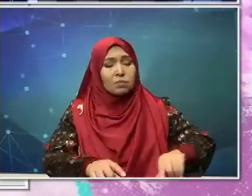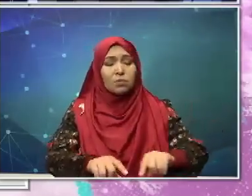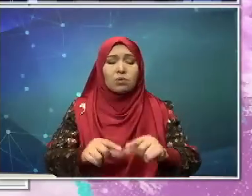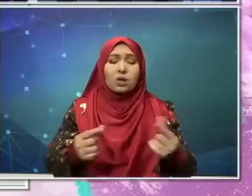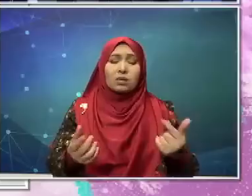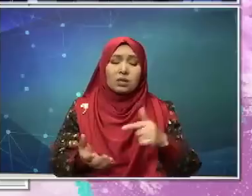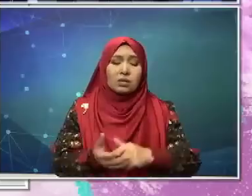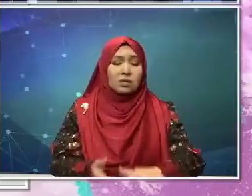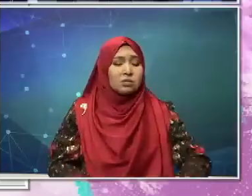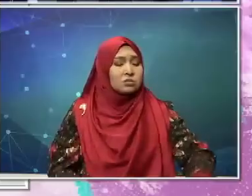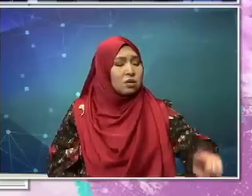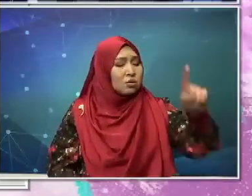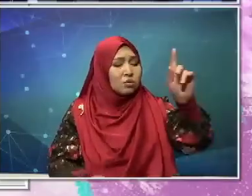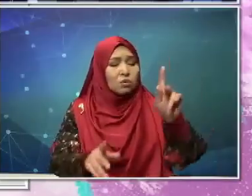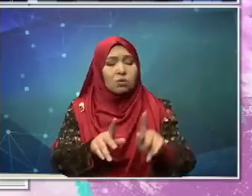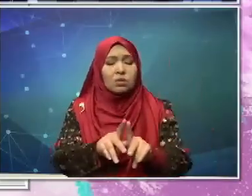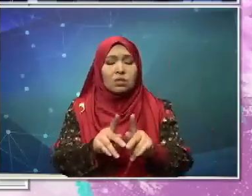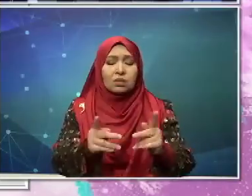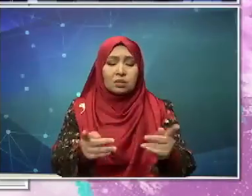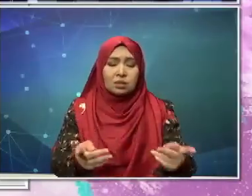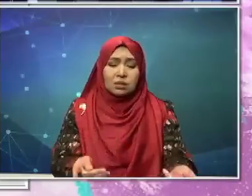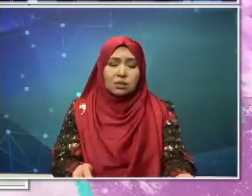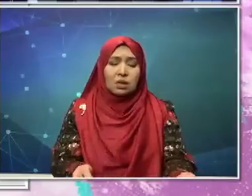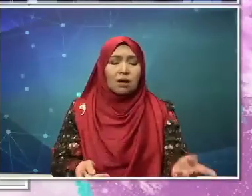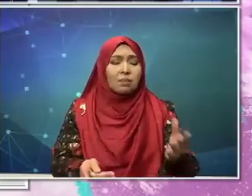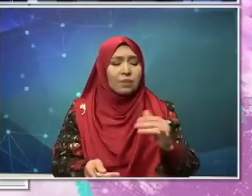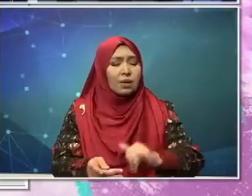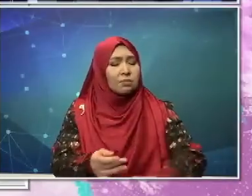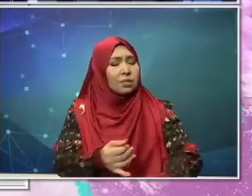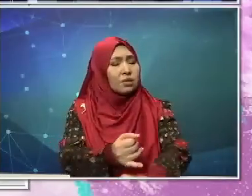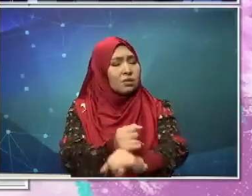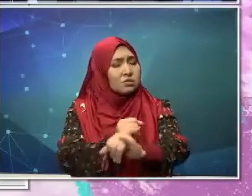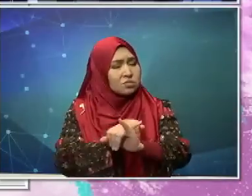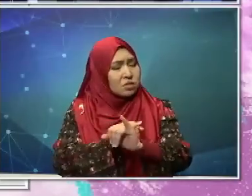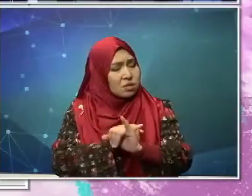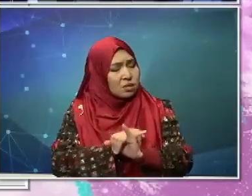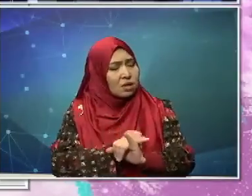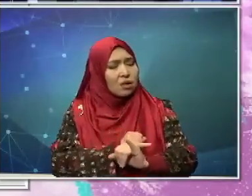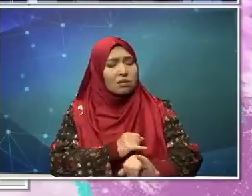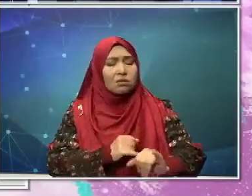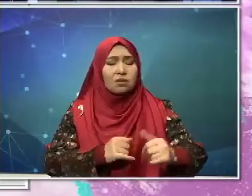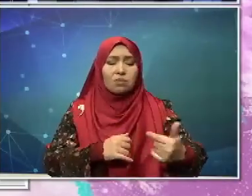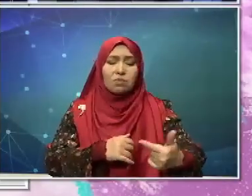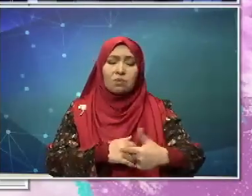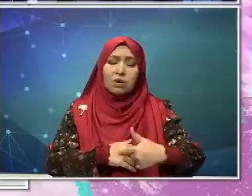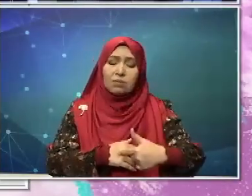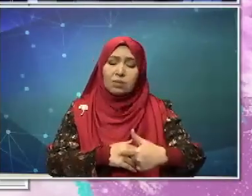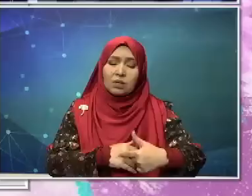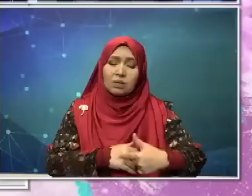kau beli high power beam